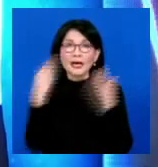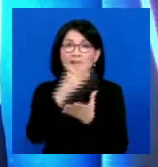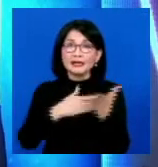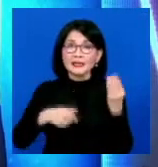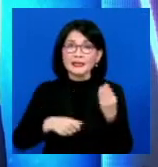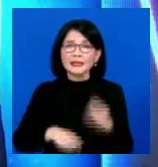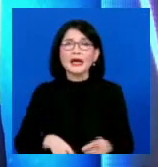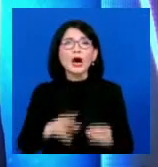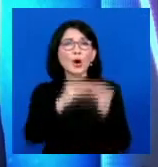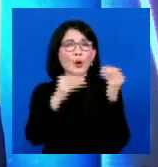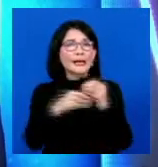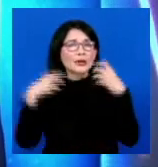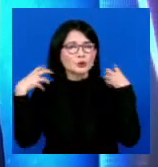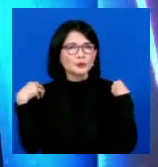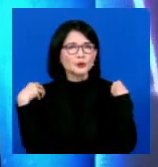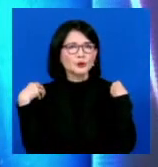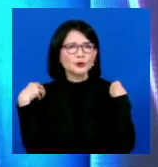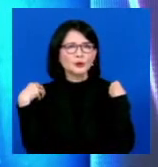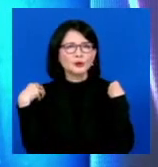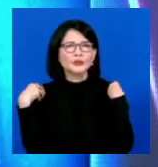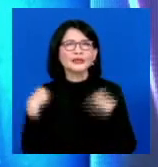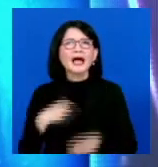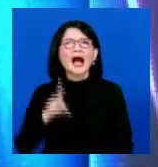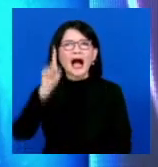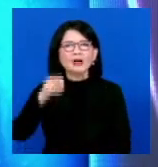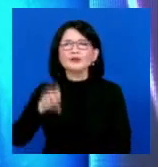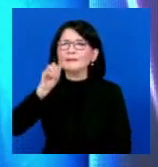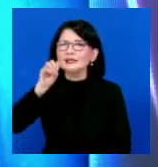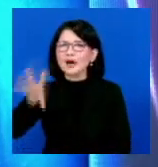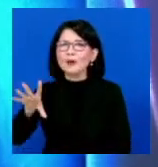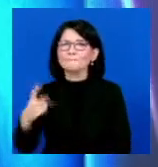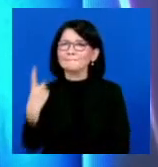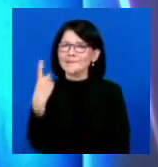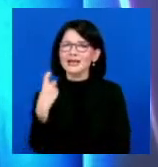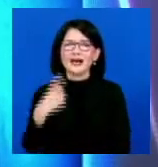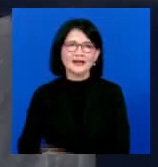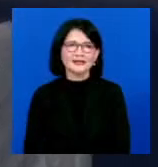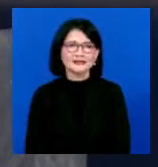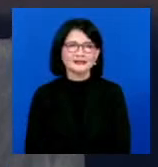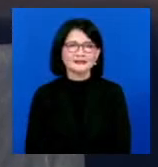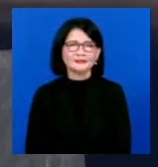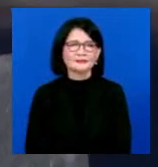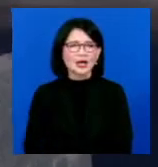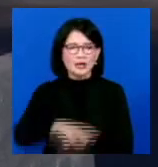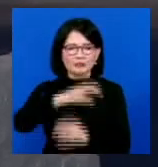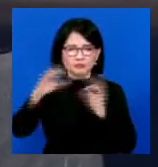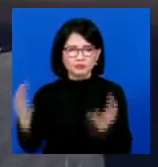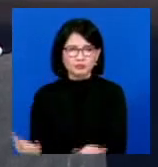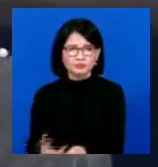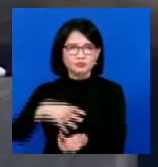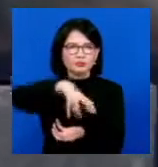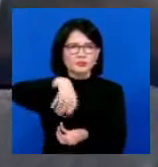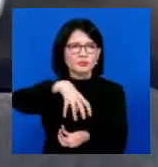wakil gubernur nomor 3 yang akan mendapatkan giliran menjawab pertama baik saya akan ambil bola